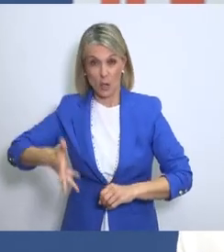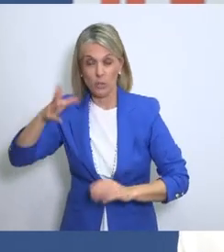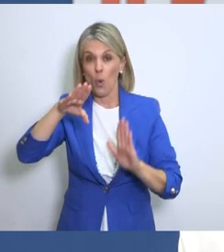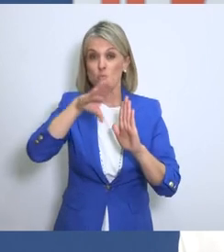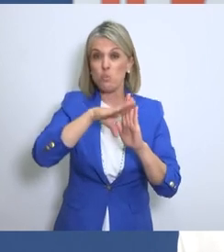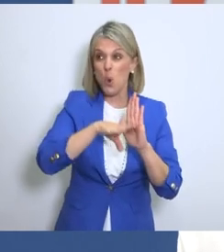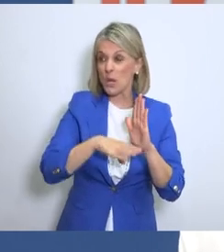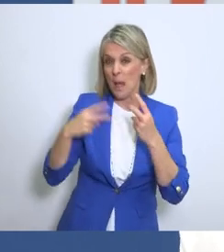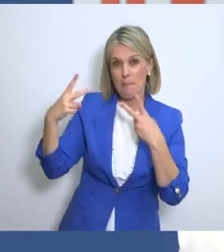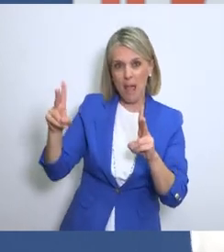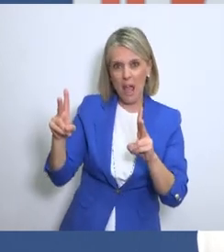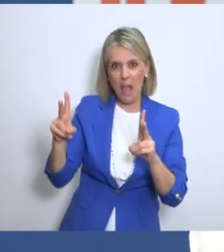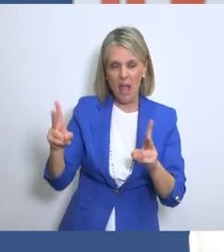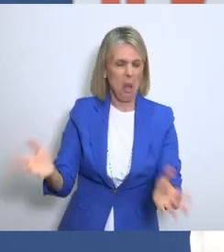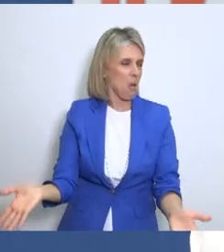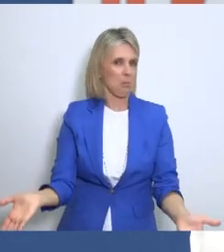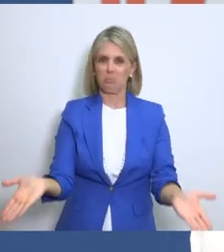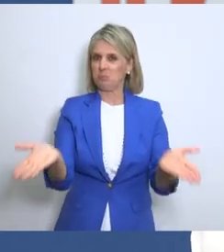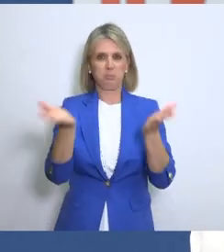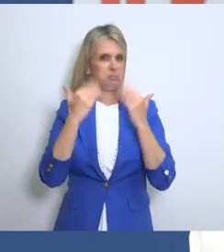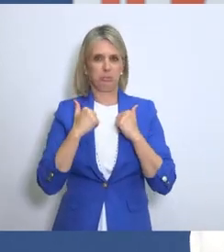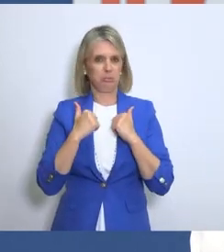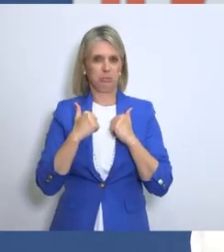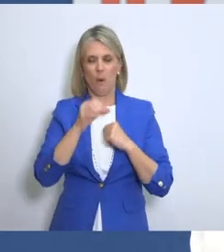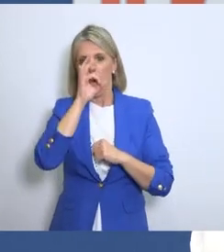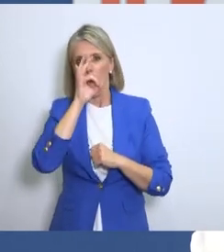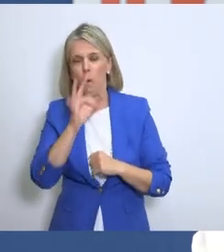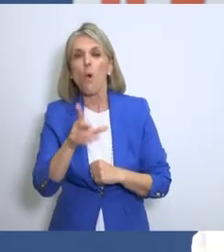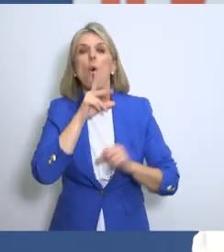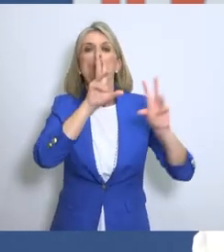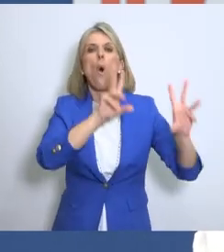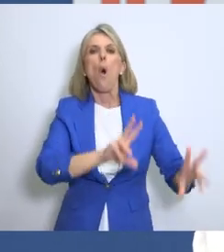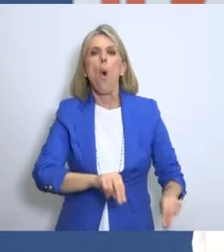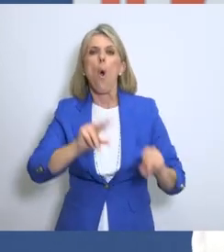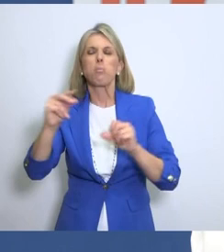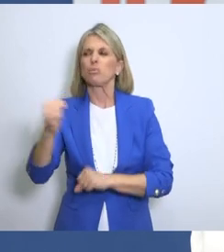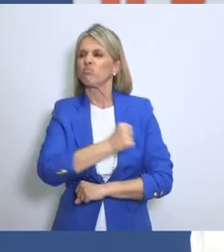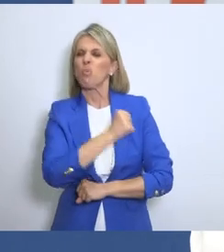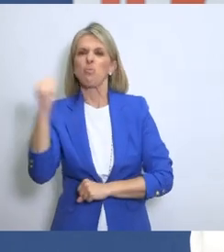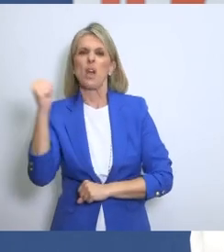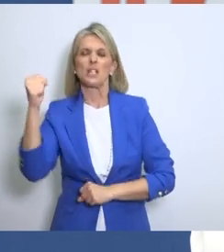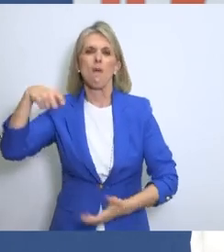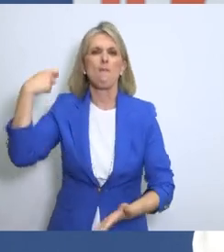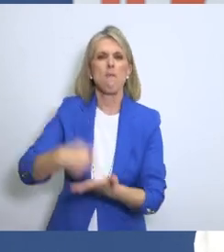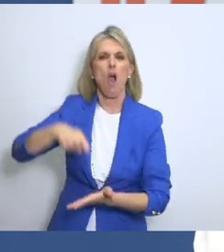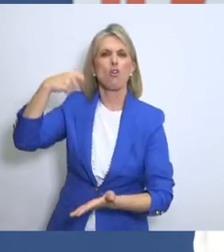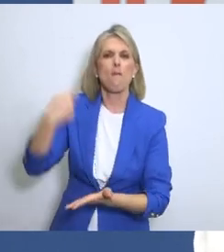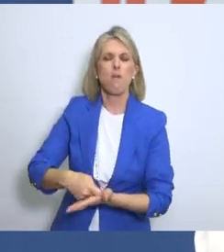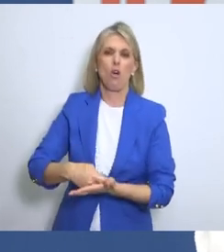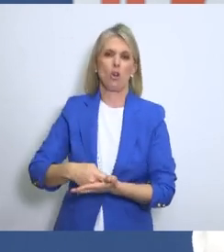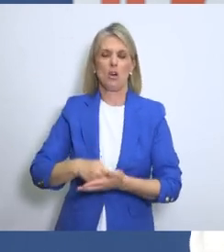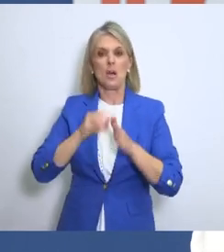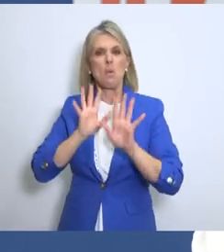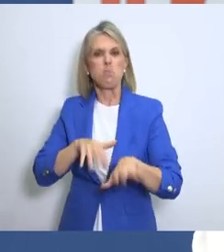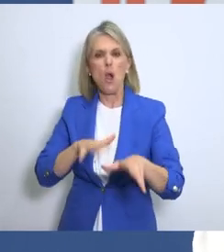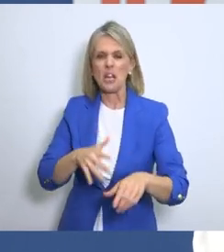που κυβερνά, δεν έχει τίποτε απολύτως να ζηλέψει από την ακροδεξιά. Με τα πογκρόμ ενάντια στους διαδηλωτές, με την